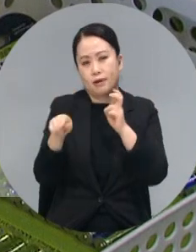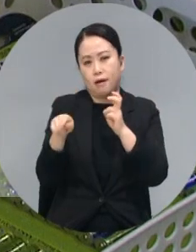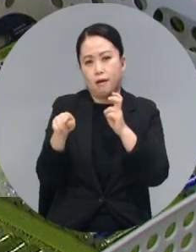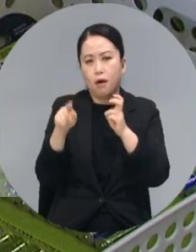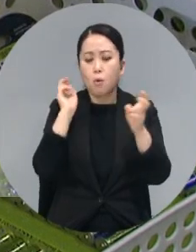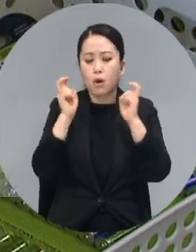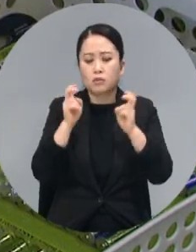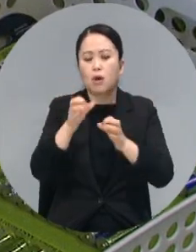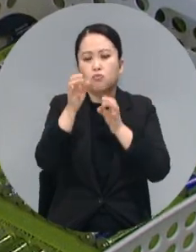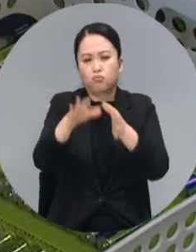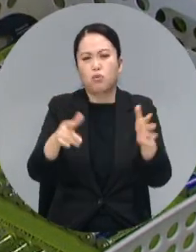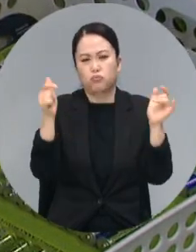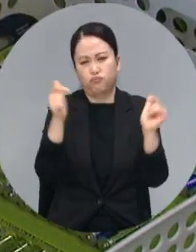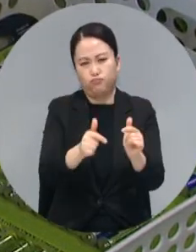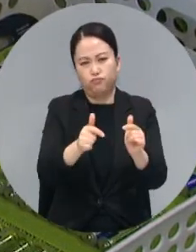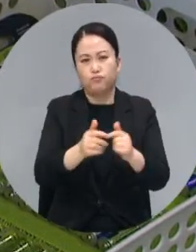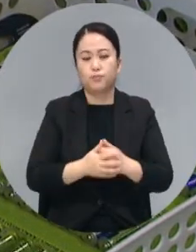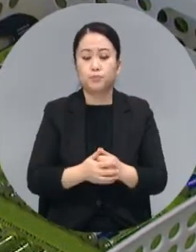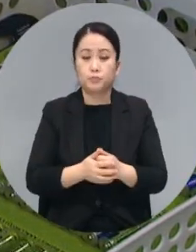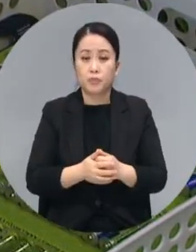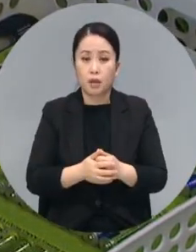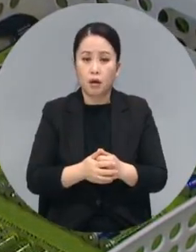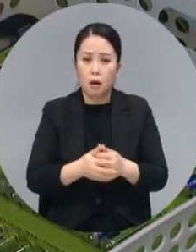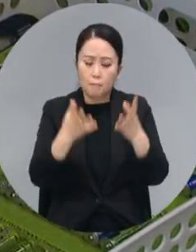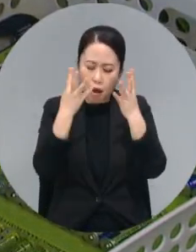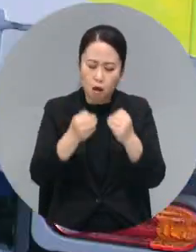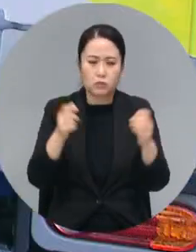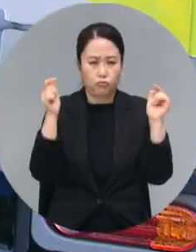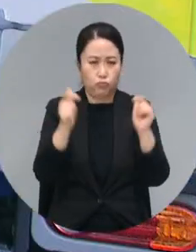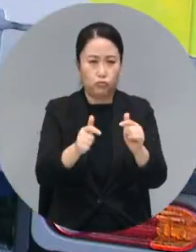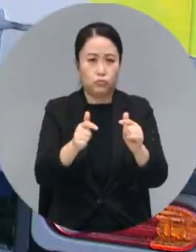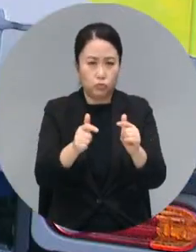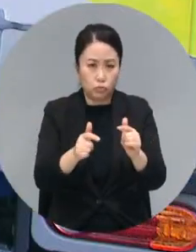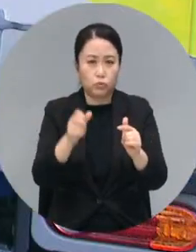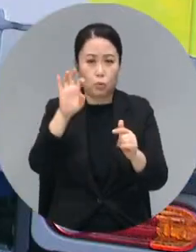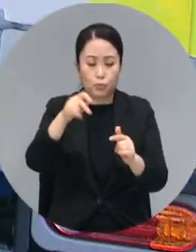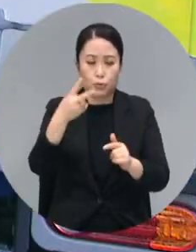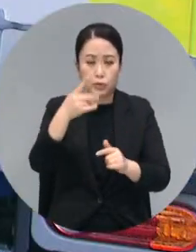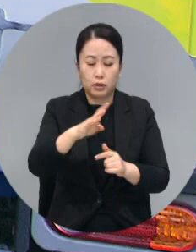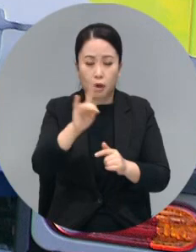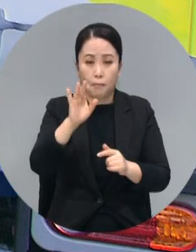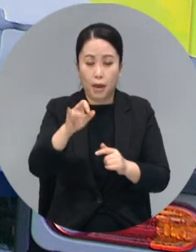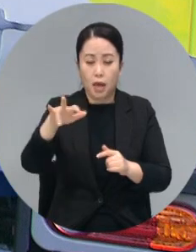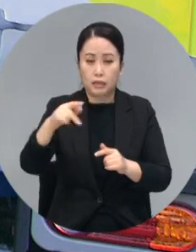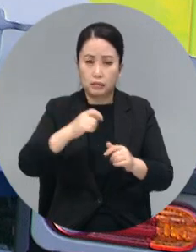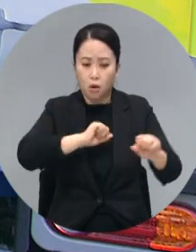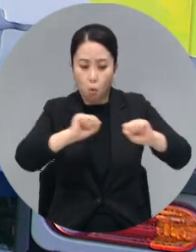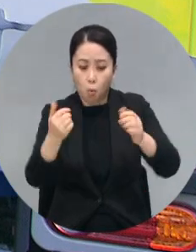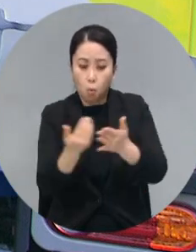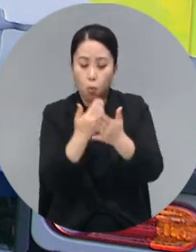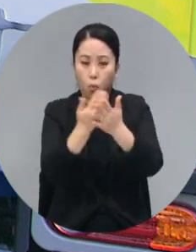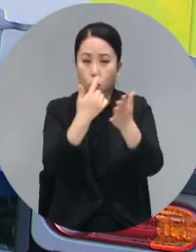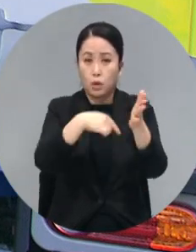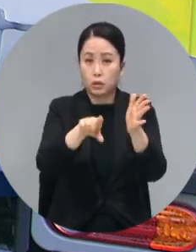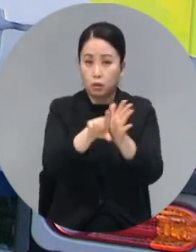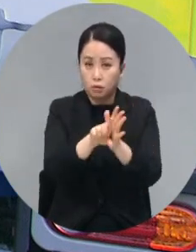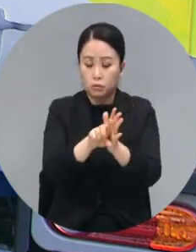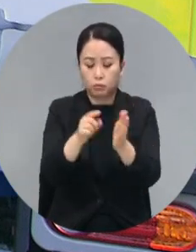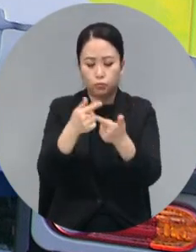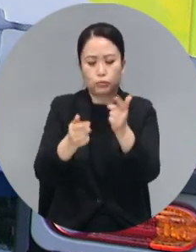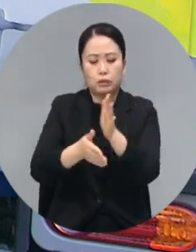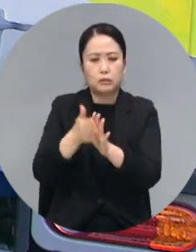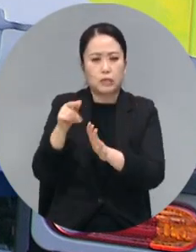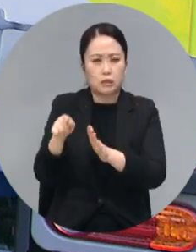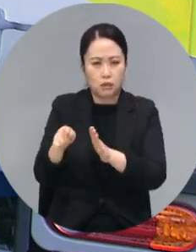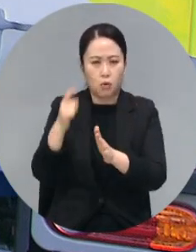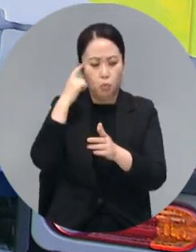줄었기 때문입니다. 기부가 상당히 많이 줄은 상태이고 푸드뱅크 활성화되기 위해서는 이제 지자체에서 관심을 좀 많이